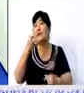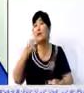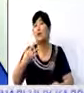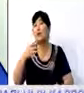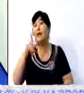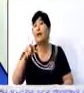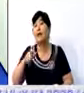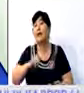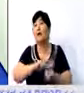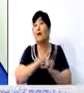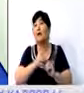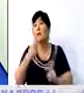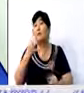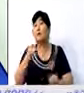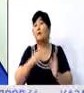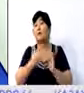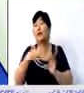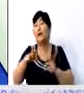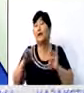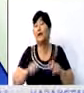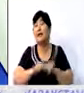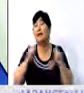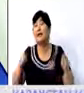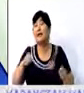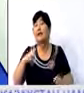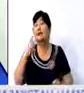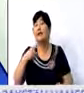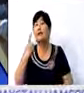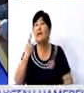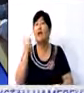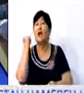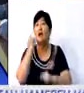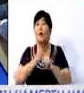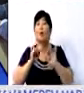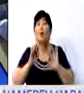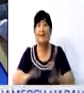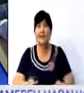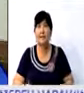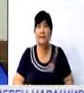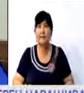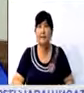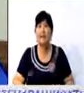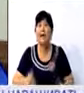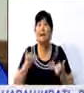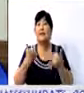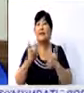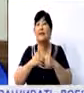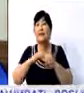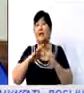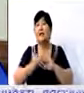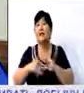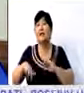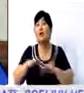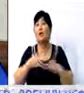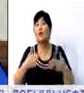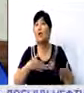человек, реализовать 595 проектов, создать 1021 рабочее место. Среди сельских населенных пунктов